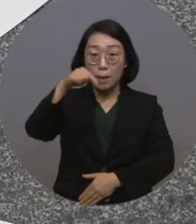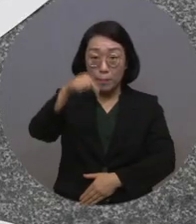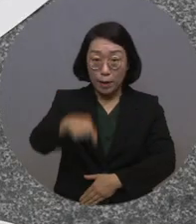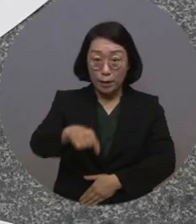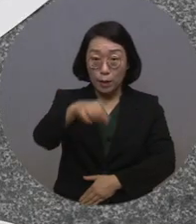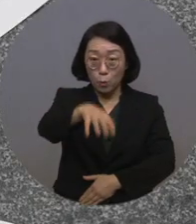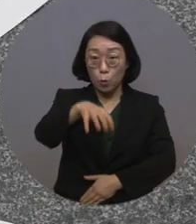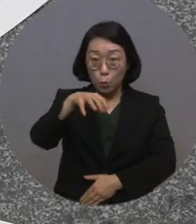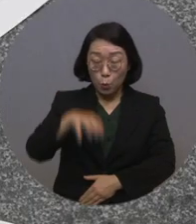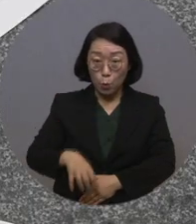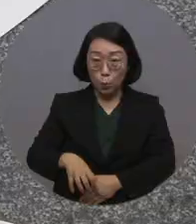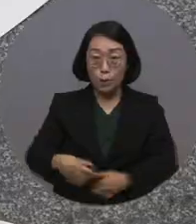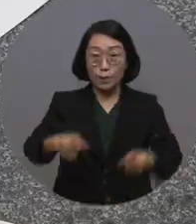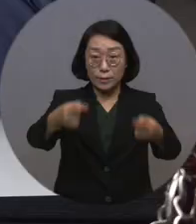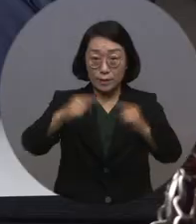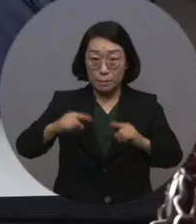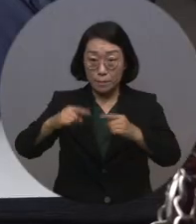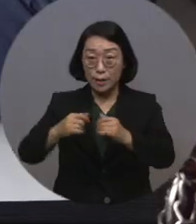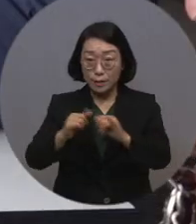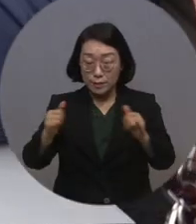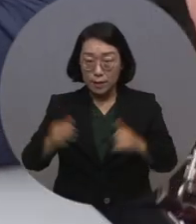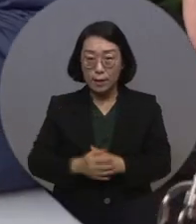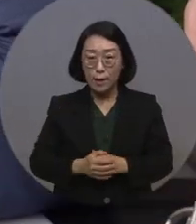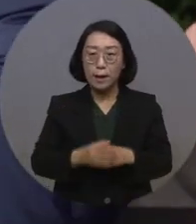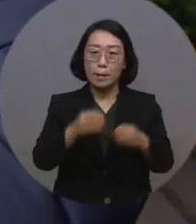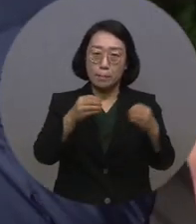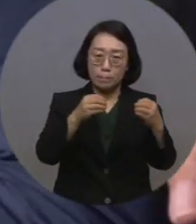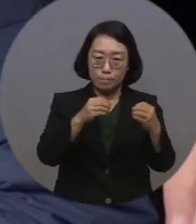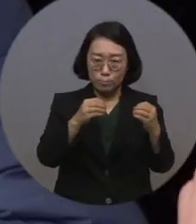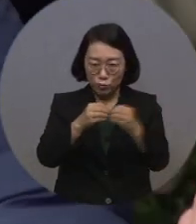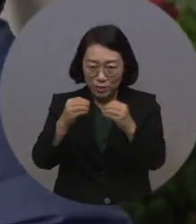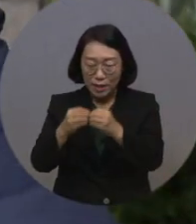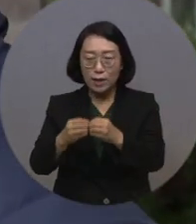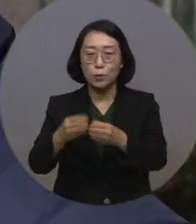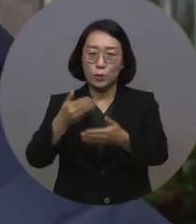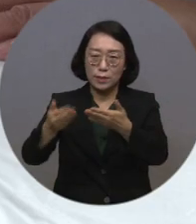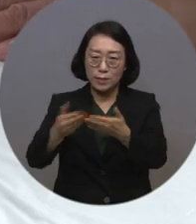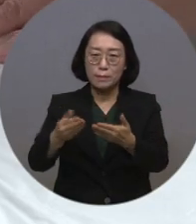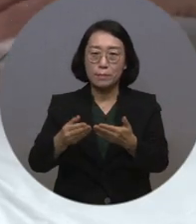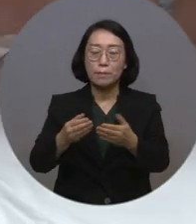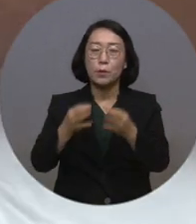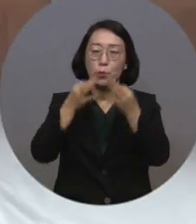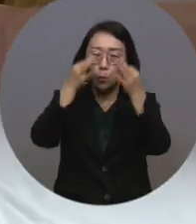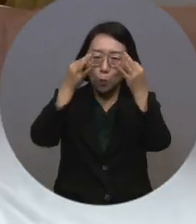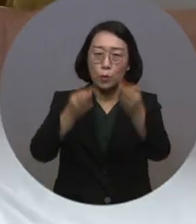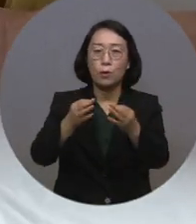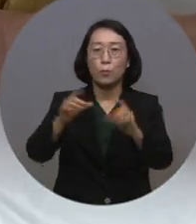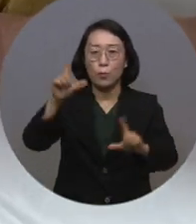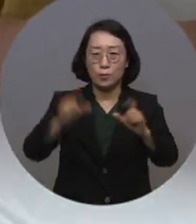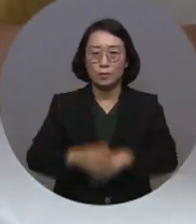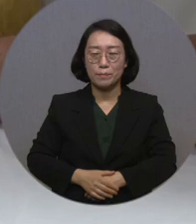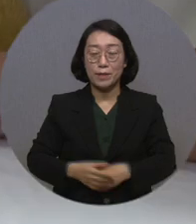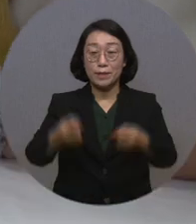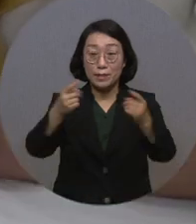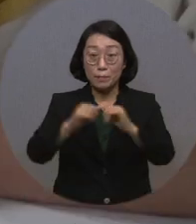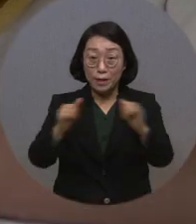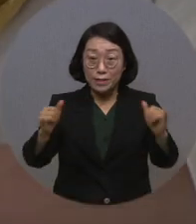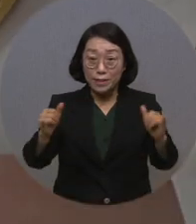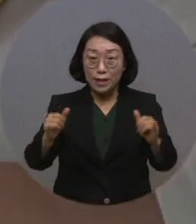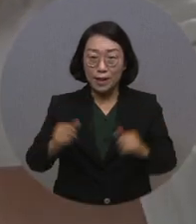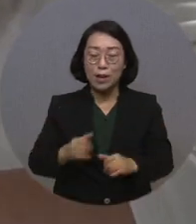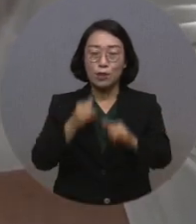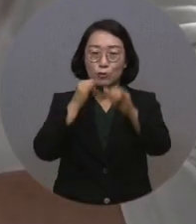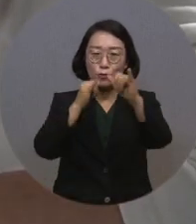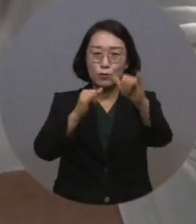외부에서 경련에 참가하는 참가자들은 각자의 작품을 만드는데 공을들입니다 경련에 참가한 참가자는 수상에